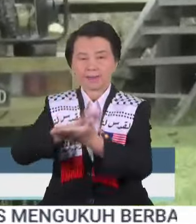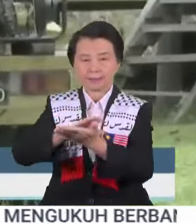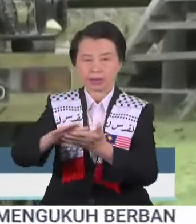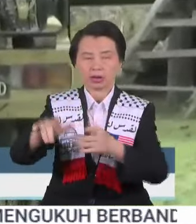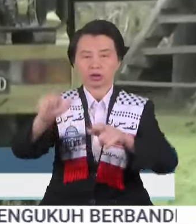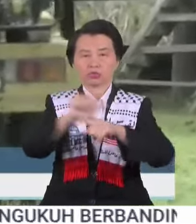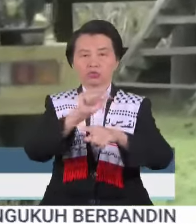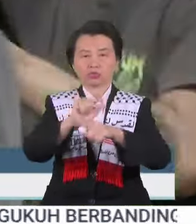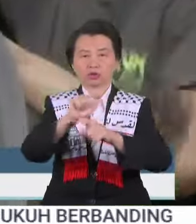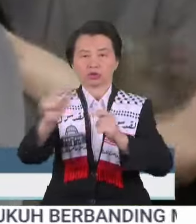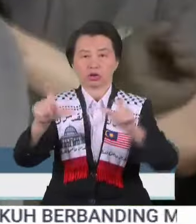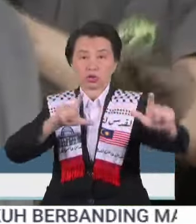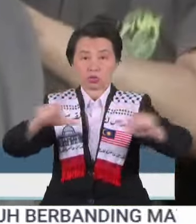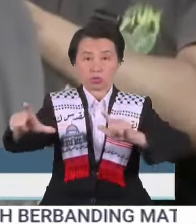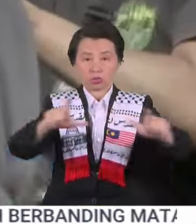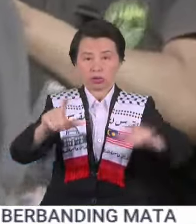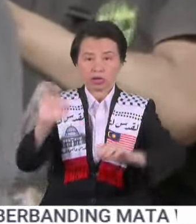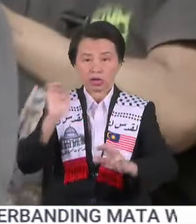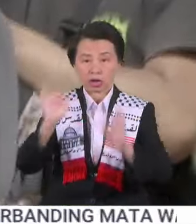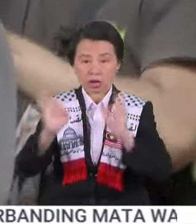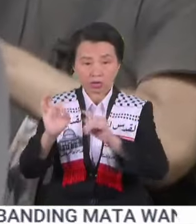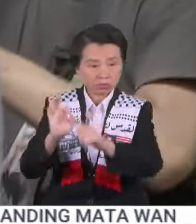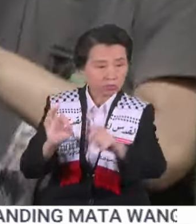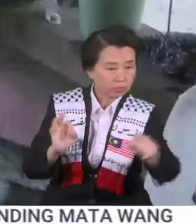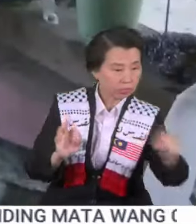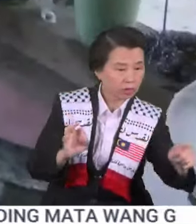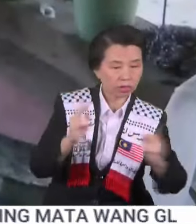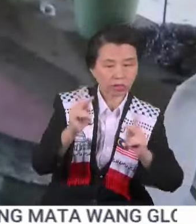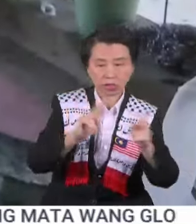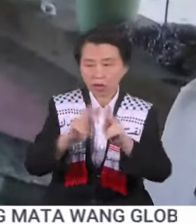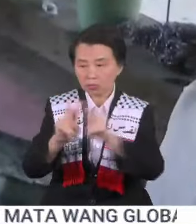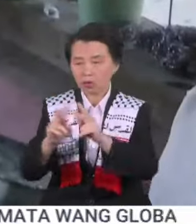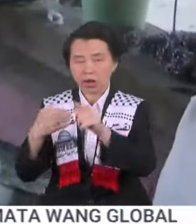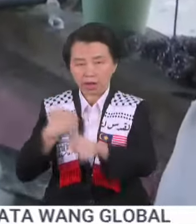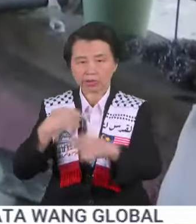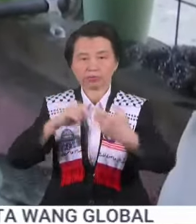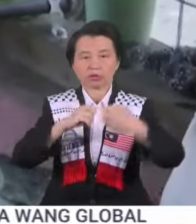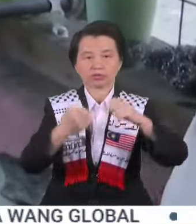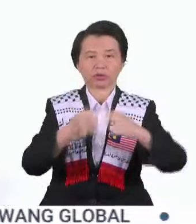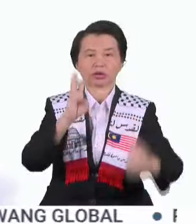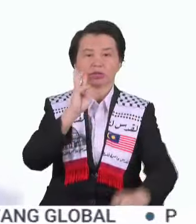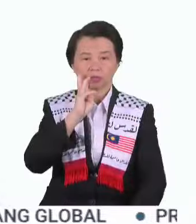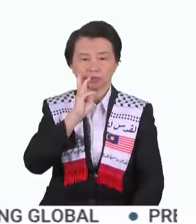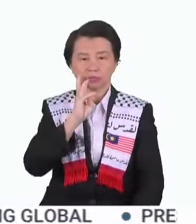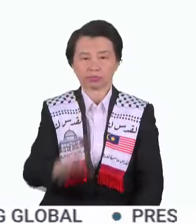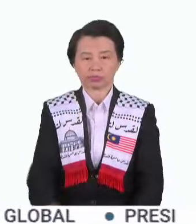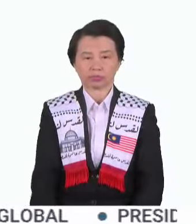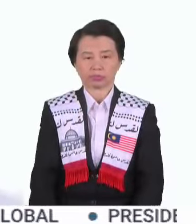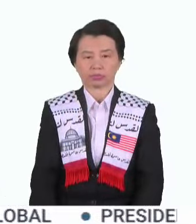lori sekiranya terdapat mana-mana kampung yang berdepan masalah bekalan air.